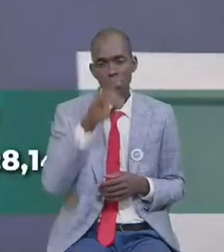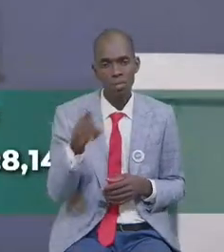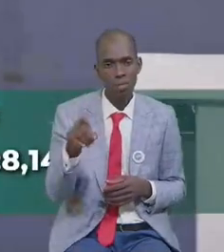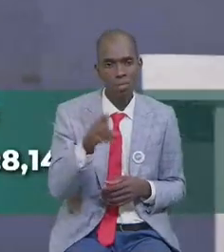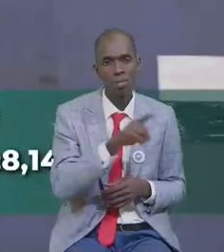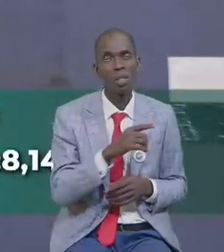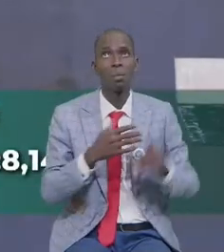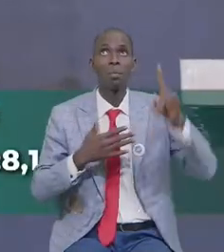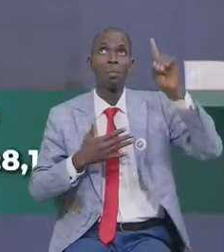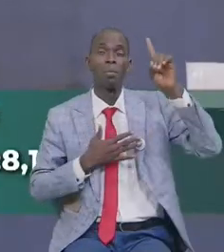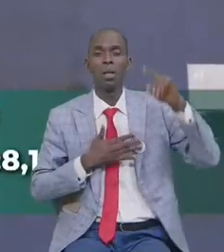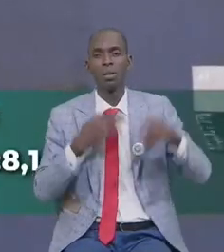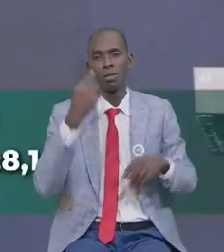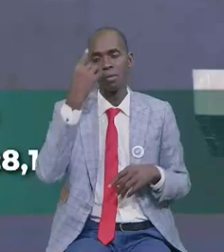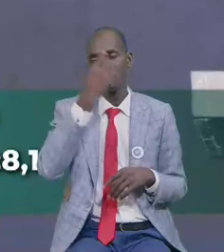Cherchez ma face.